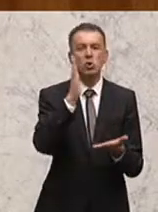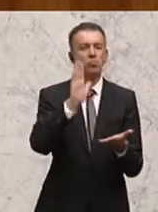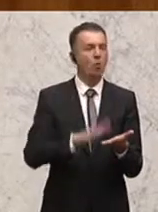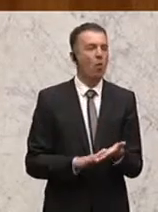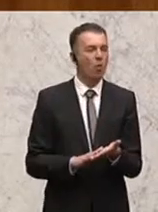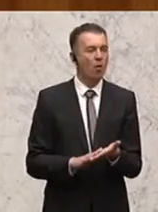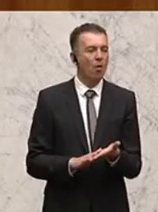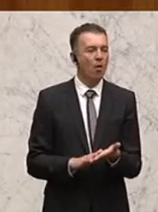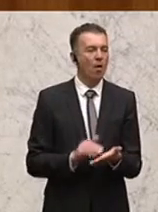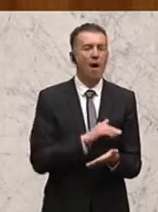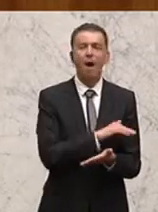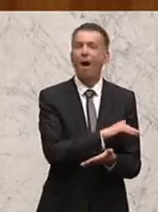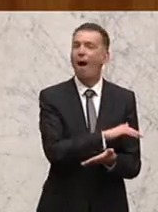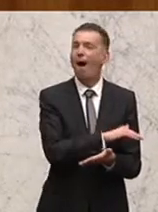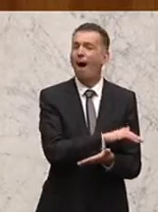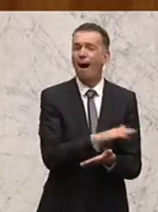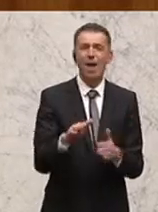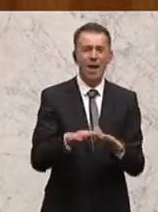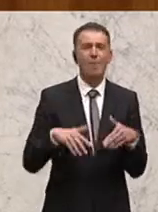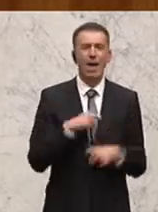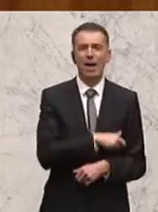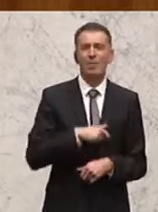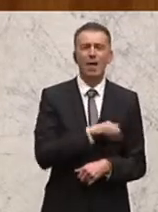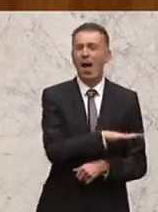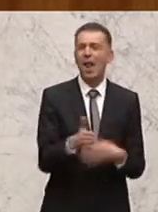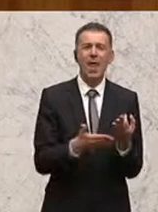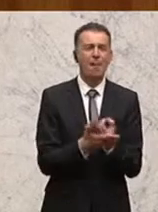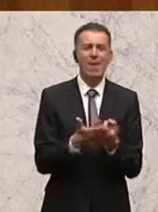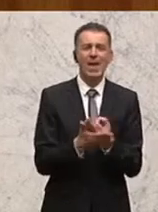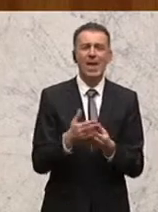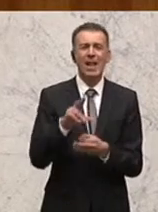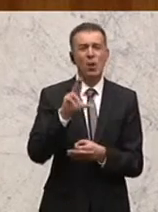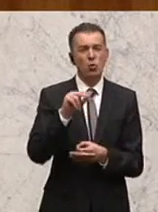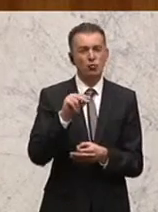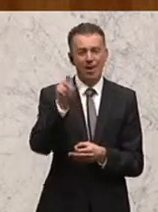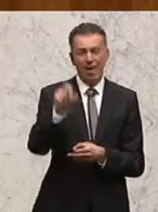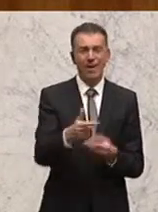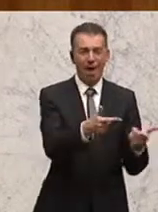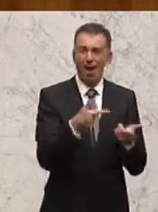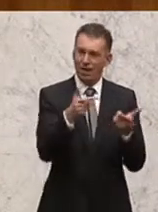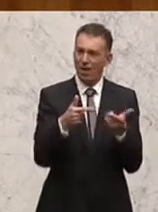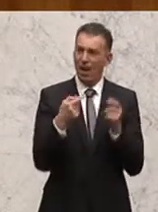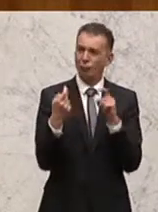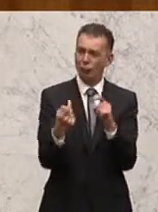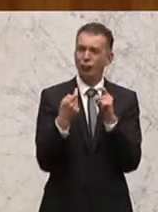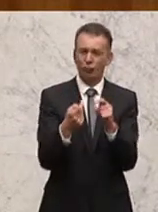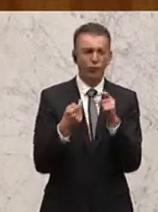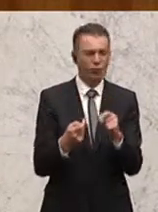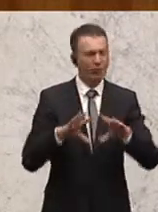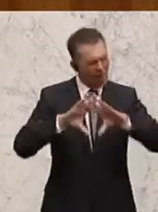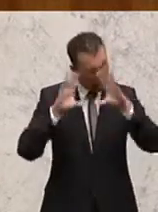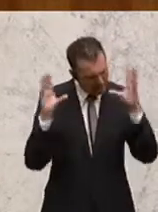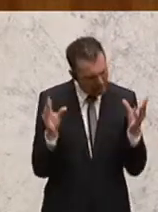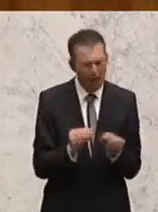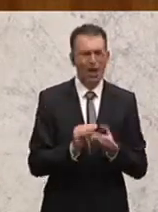alle Kolleginnen aller Parlamentsparteien, alle Bildungssprecherinnen und Bildungssprecher eingeladen, diese Diskussion zu führen. Ich habe